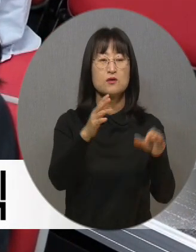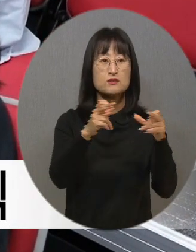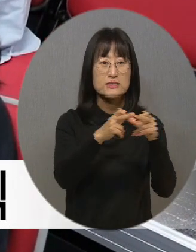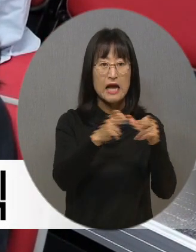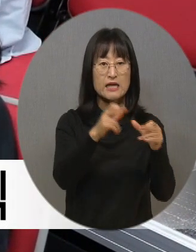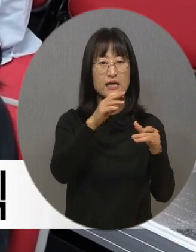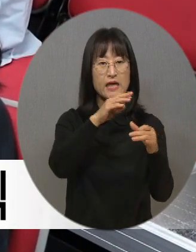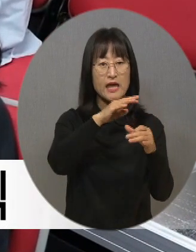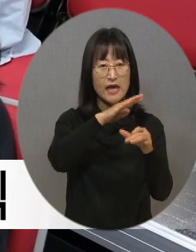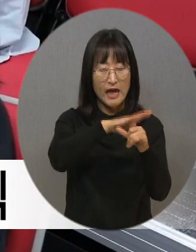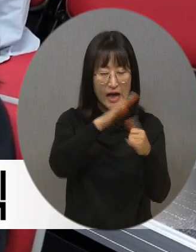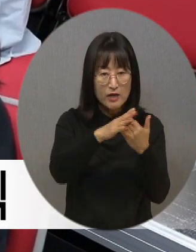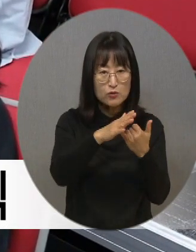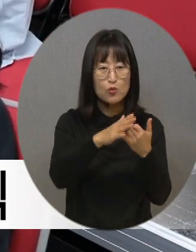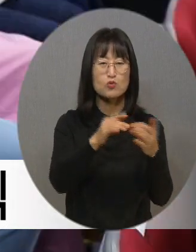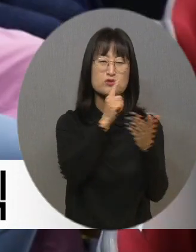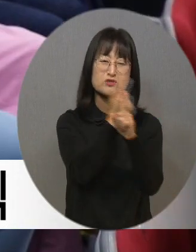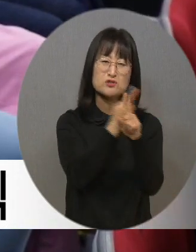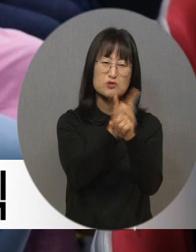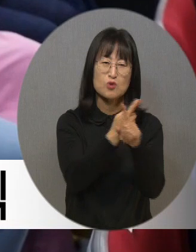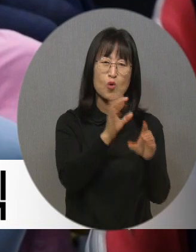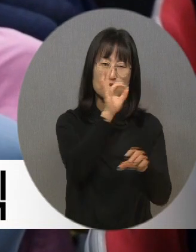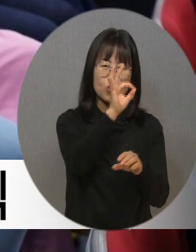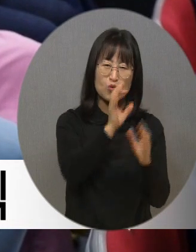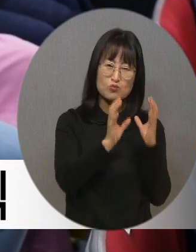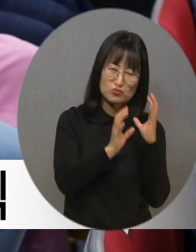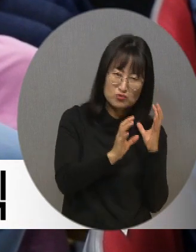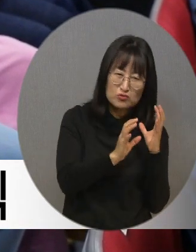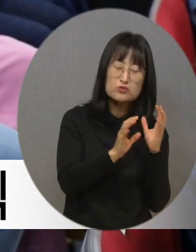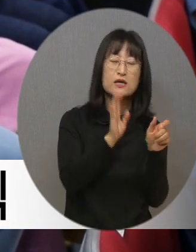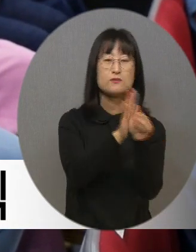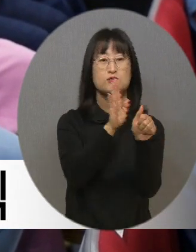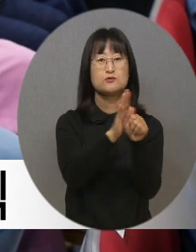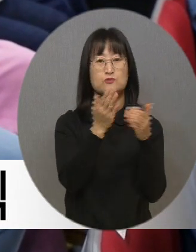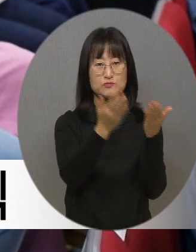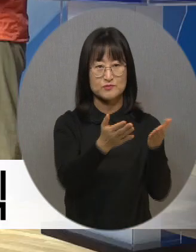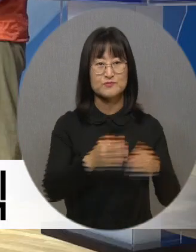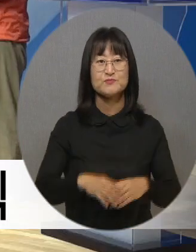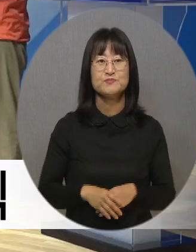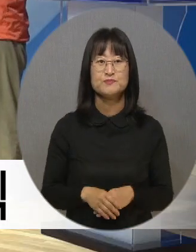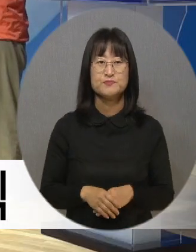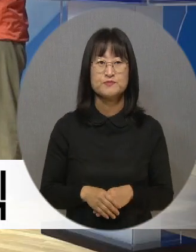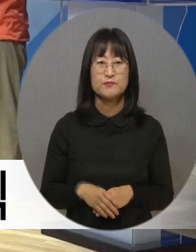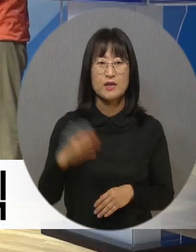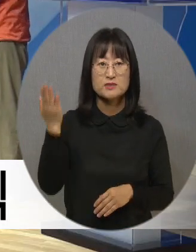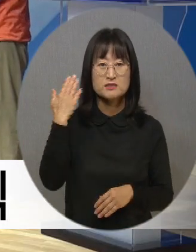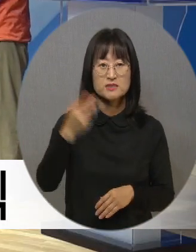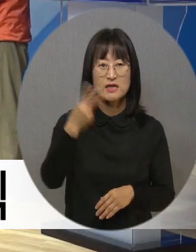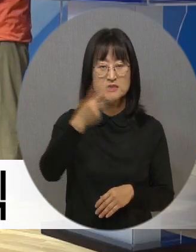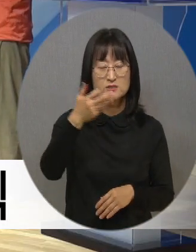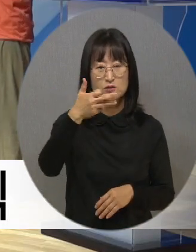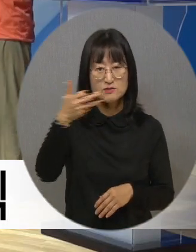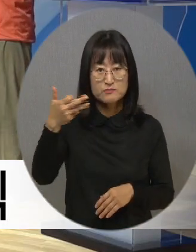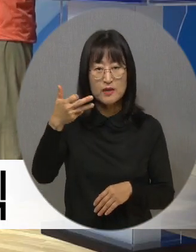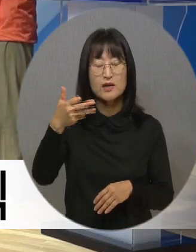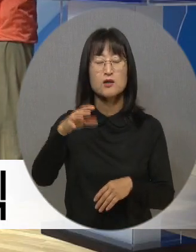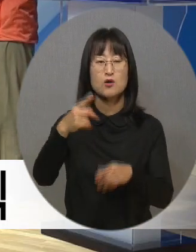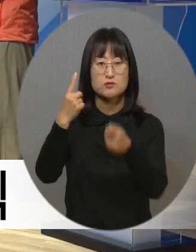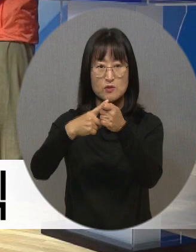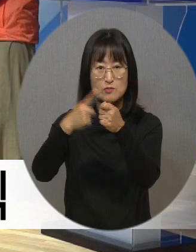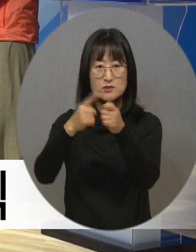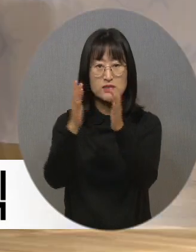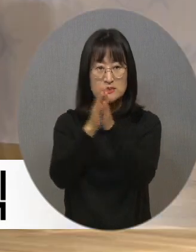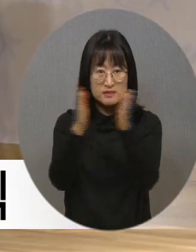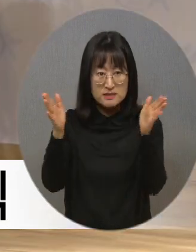대한 가족의 부담을 경감시키며 큰 호응을 얻고 있습니다. 지난 2018년 1기를 시작으로